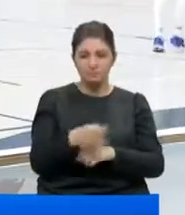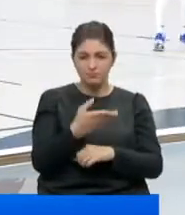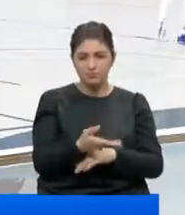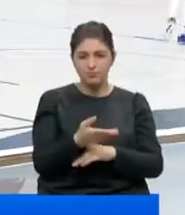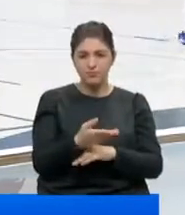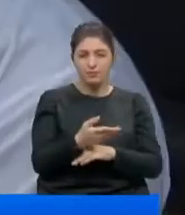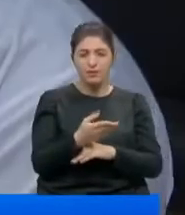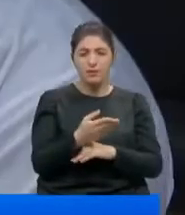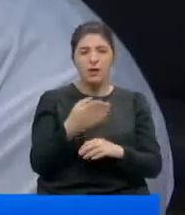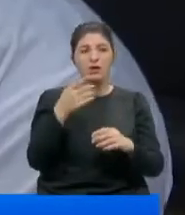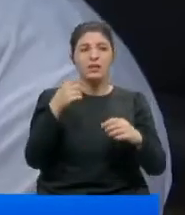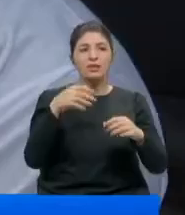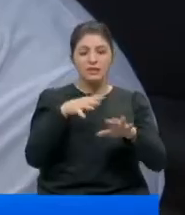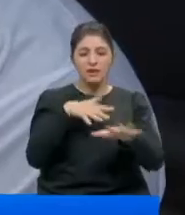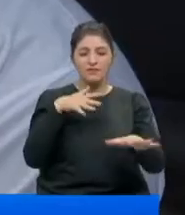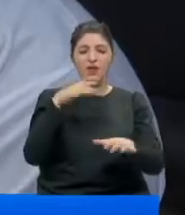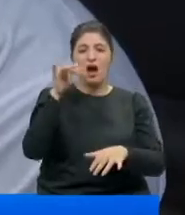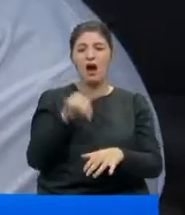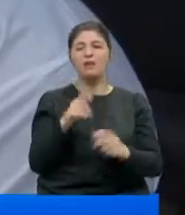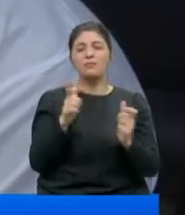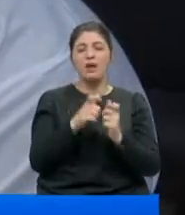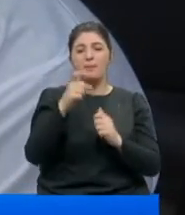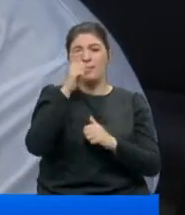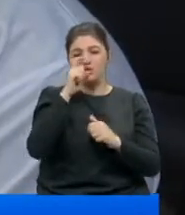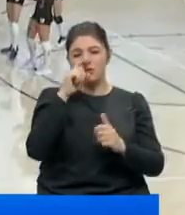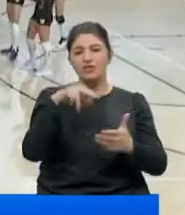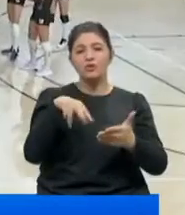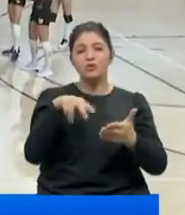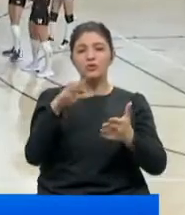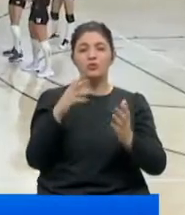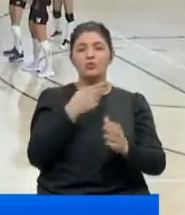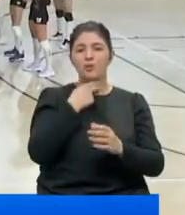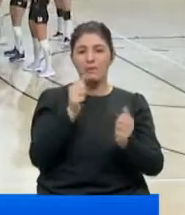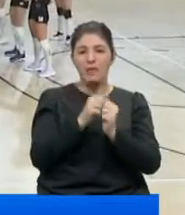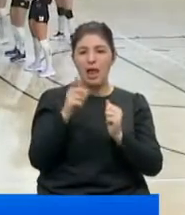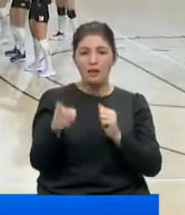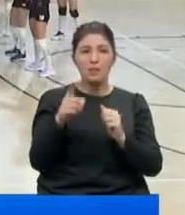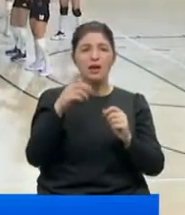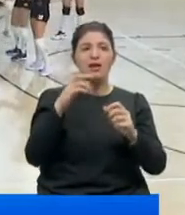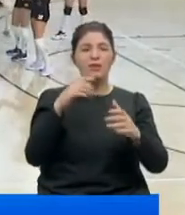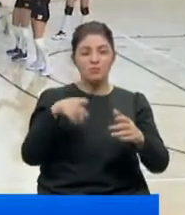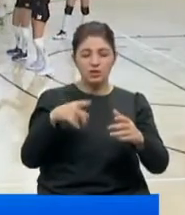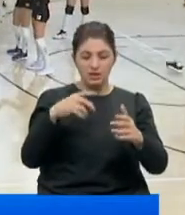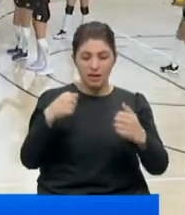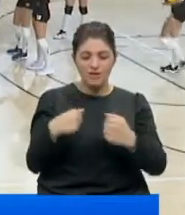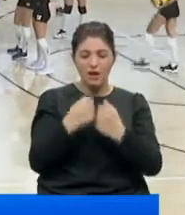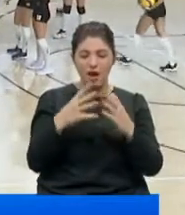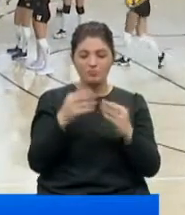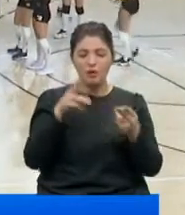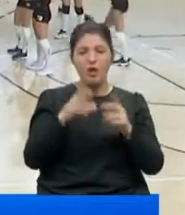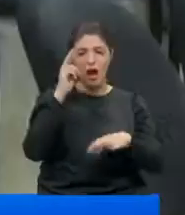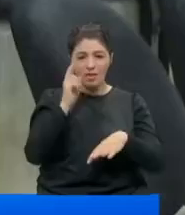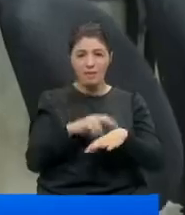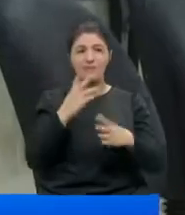hayatını kaybetti. Trafikte Haklarım Derneği Beşiktaş Jimnastik Kulübü ile birlikte trafik kazasında hayatını kaybedenleri